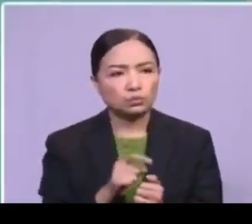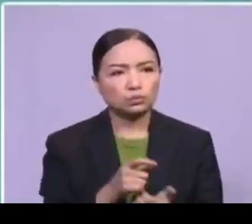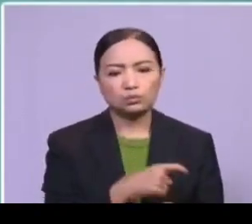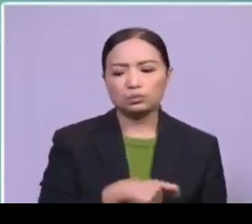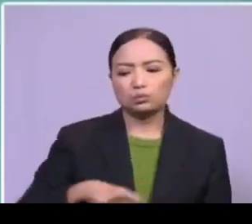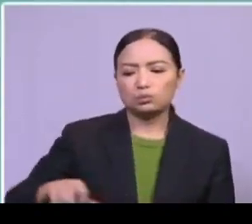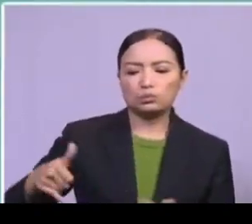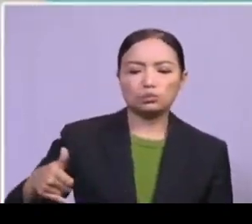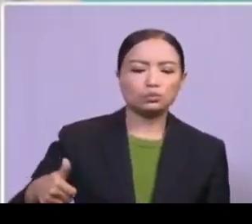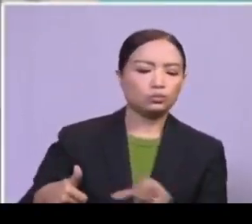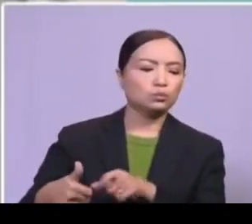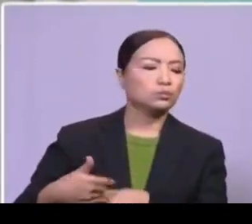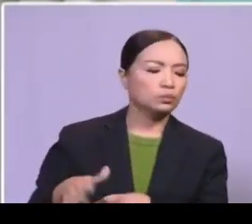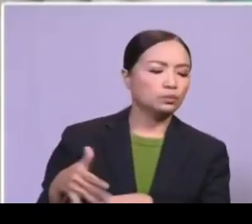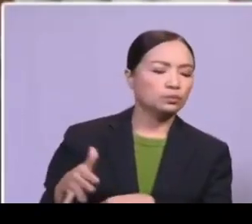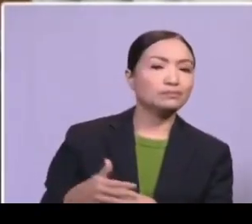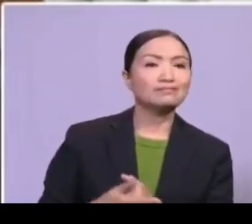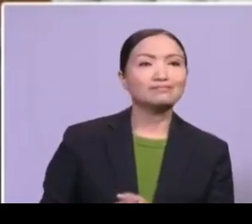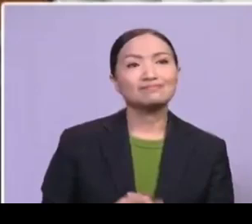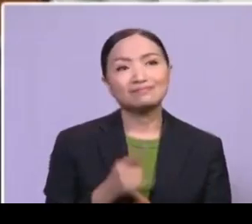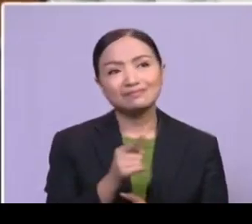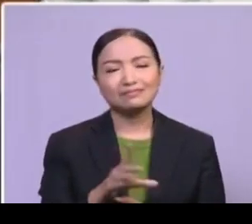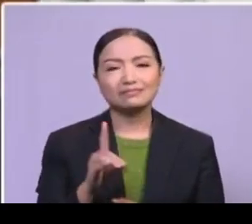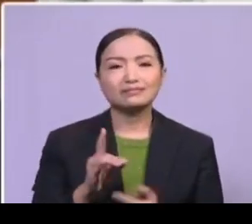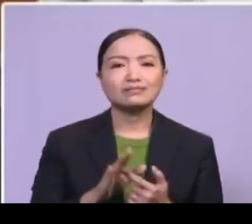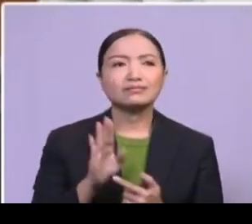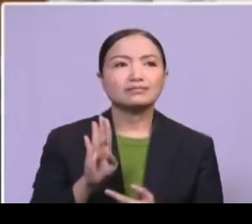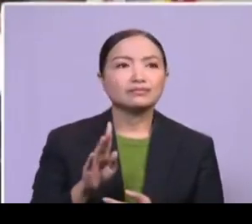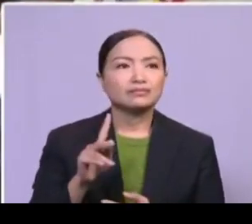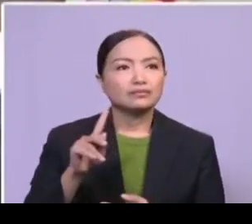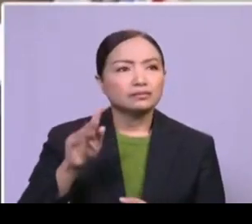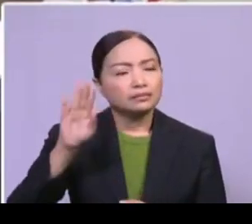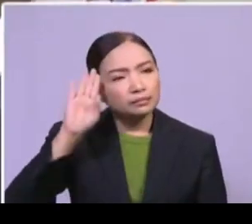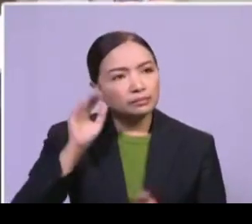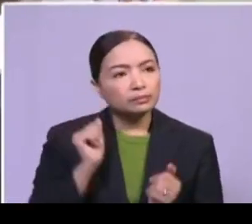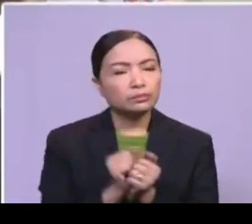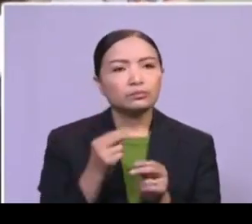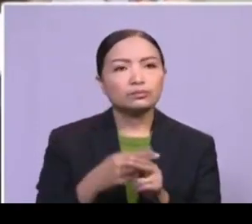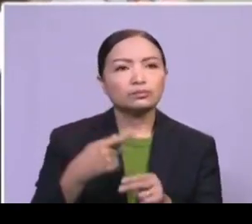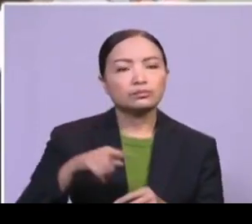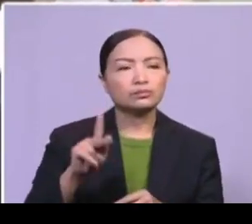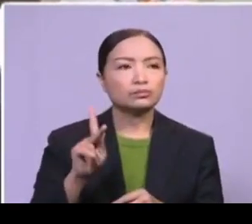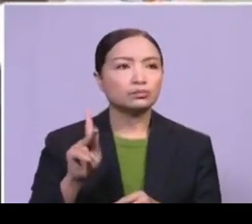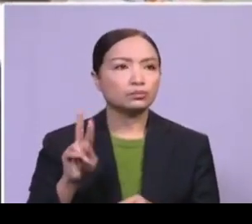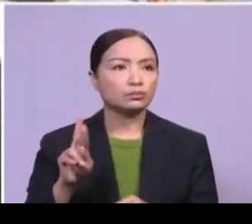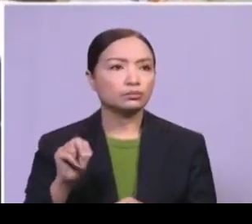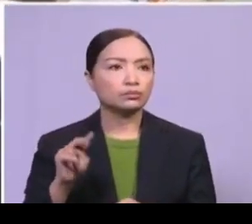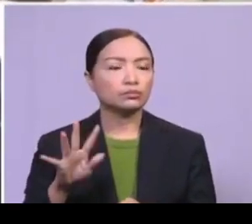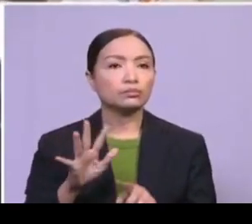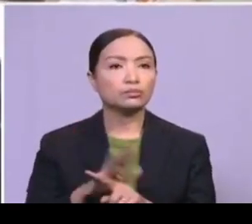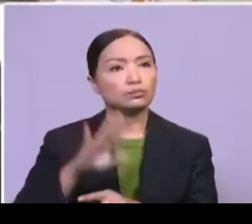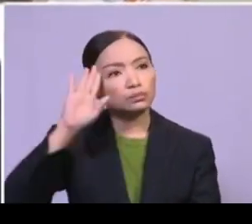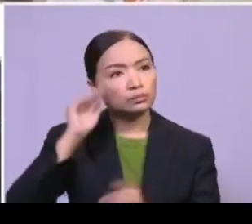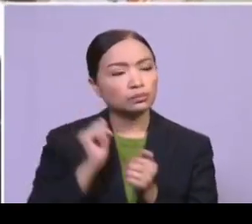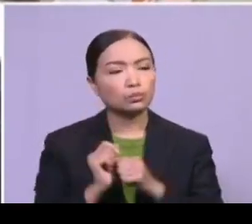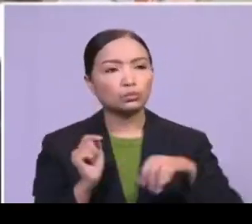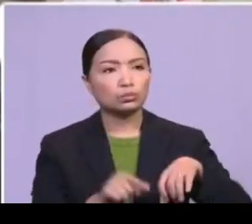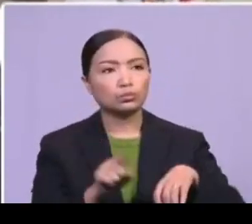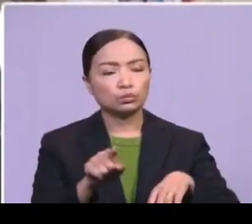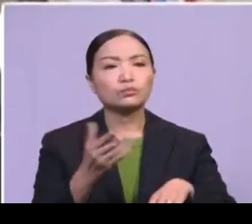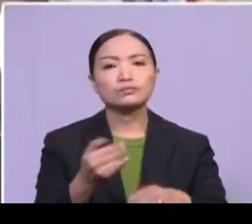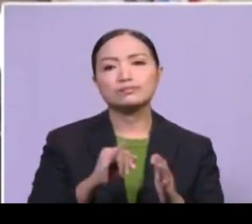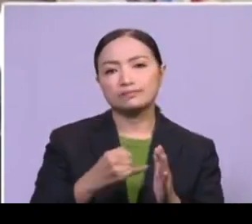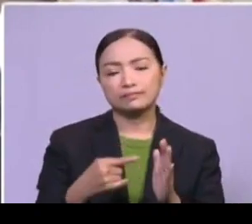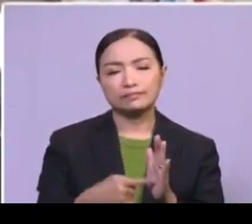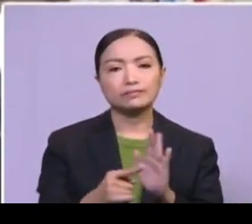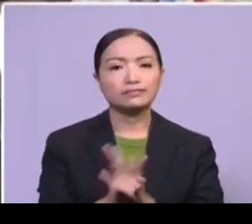หตุการณ์เมื่อเย็นวันนี้นี่ฮะตำรวจดาบตำรวจประกรณ์สายเชื้อดาบตำรวจประกรณ์เนี่ยเป็นตำรวจสังกัดกองบังคับการสืบสวนตำรวจภูธรจัง